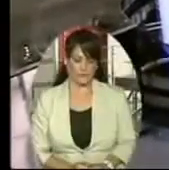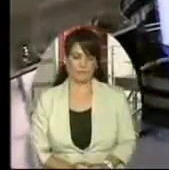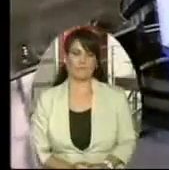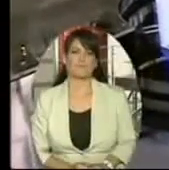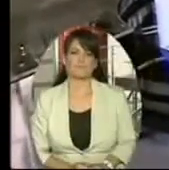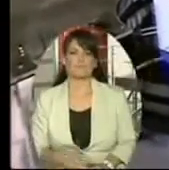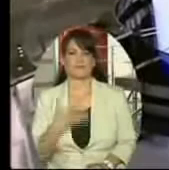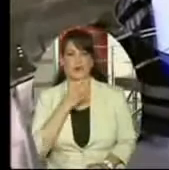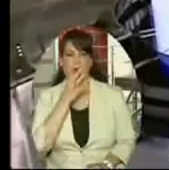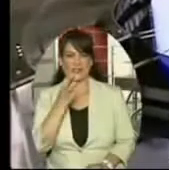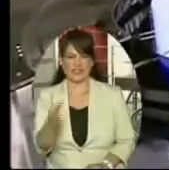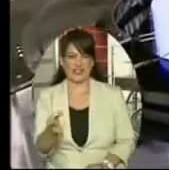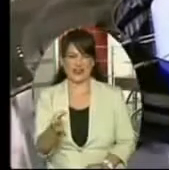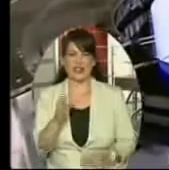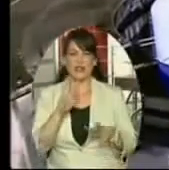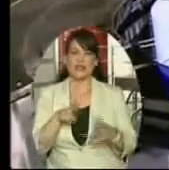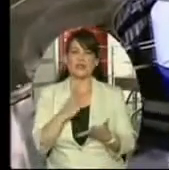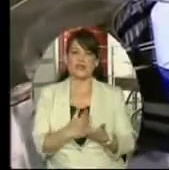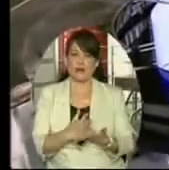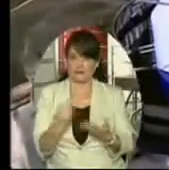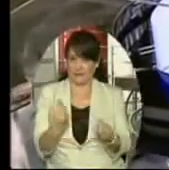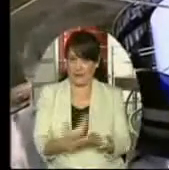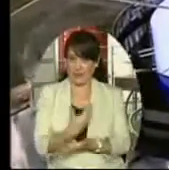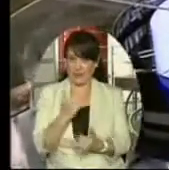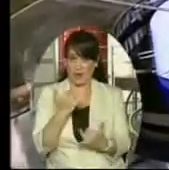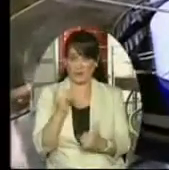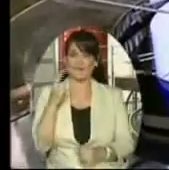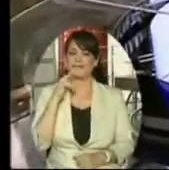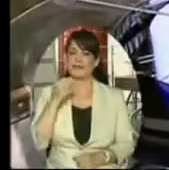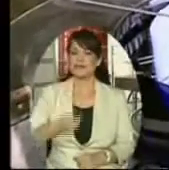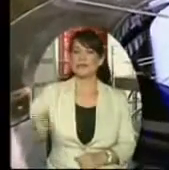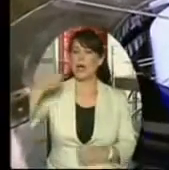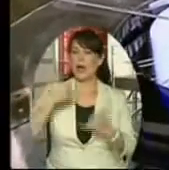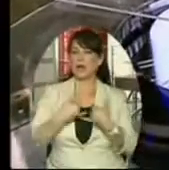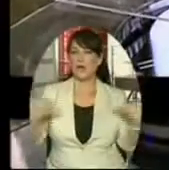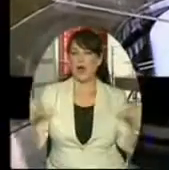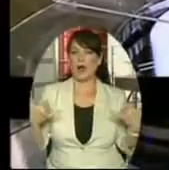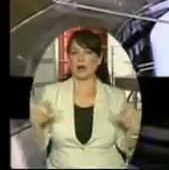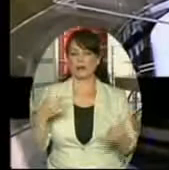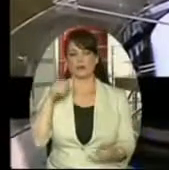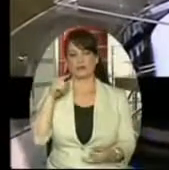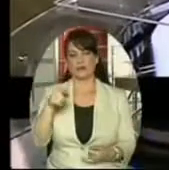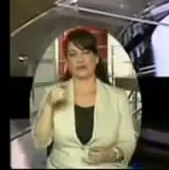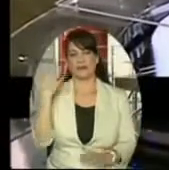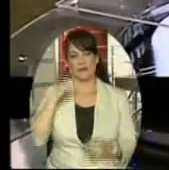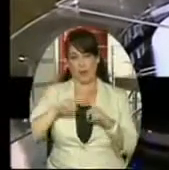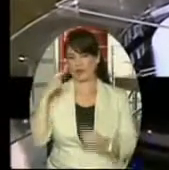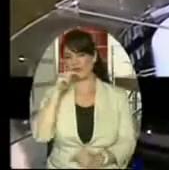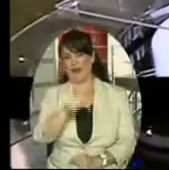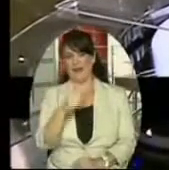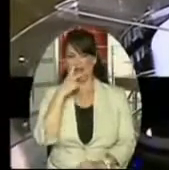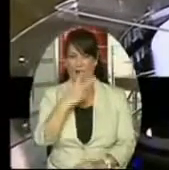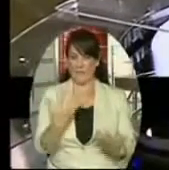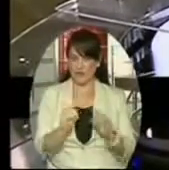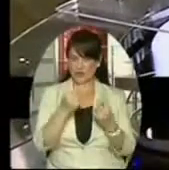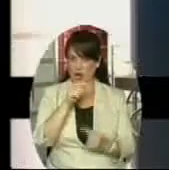במעון. חיים, יש כבר עדכון לגבי מה שקורה שם. נכון, שר הרווחה מאיר כהן, שהתרשם כאמור לפני חודש במו עיניו מהנעשה